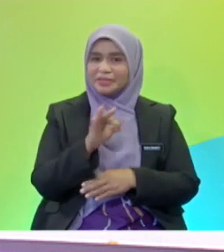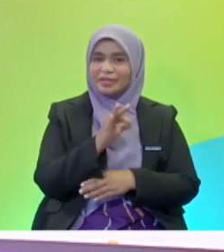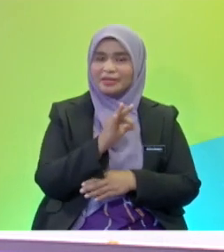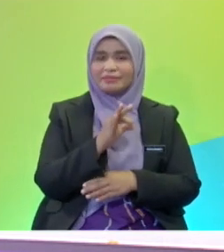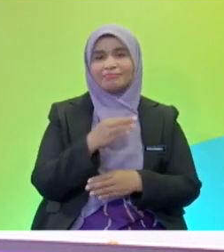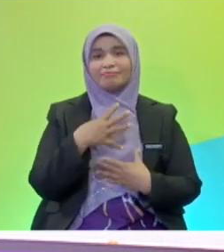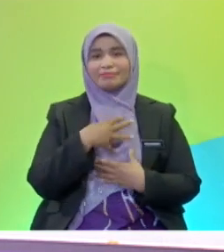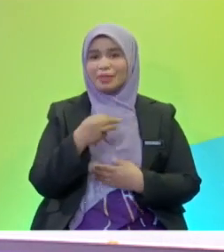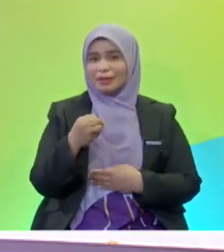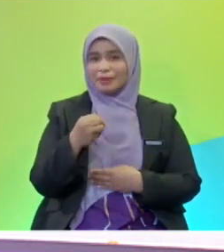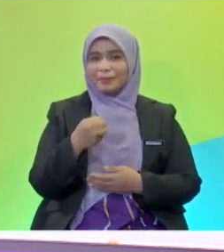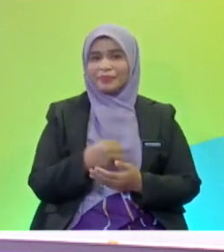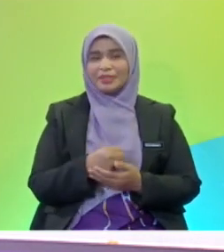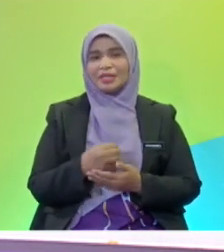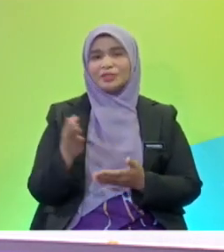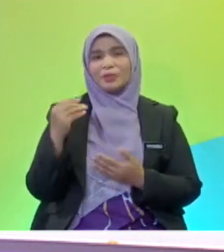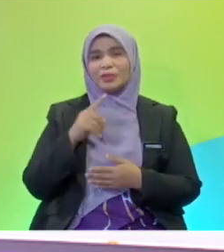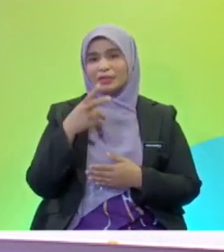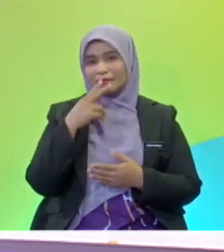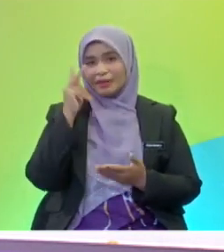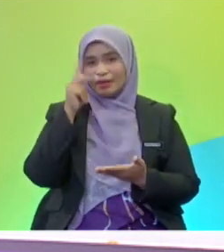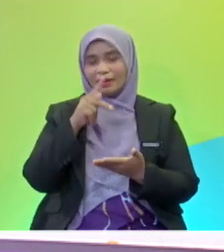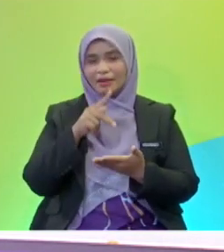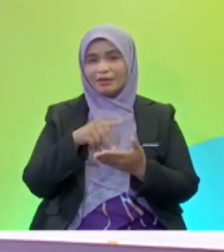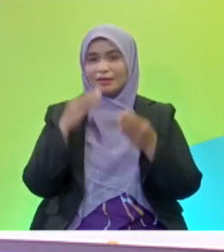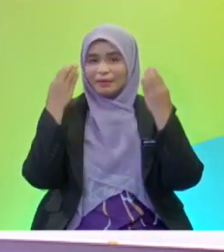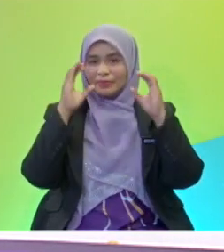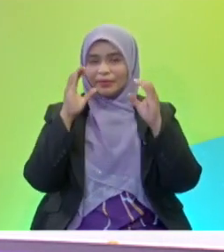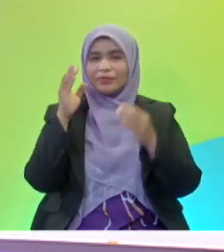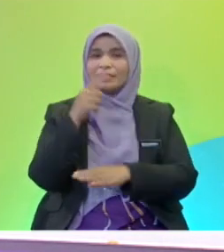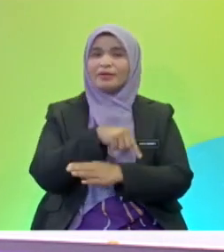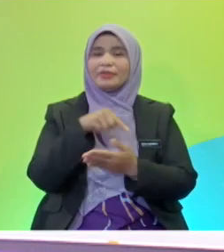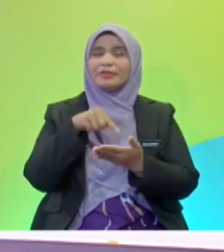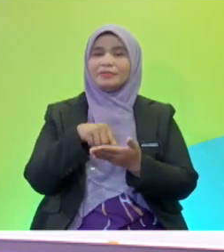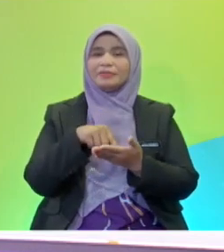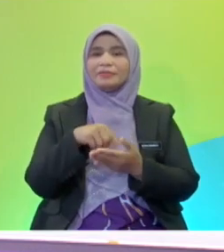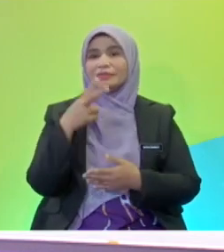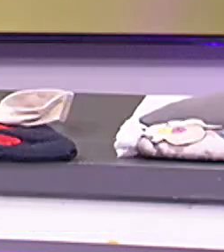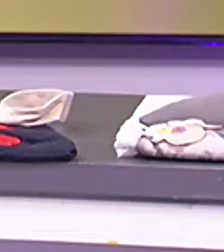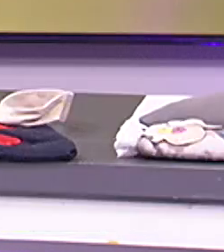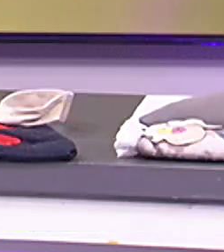tetapi sebelum itu Jom kita berkenalan dengan guru penyampai untuk hari ini kita saksikan profil